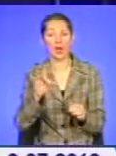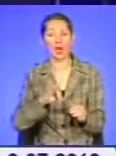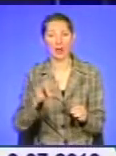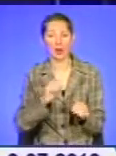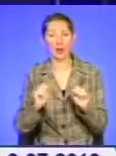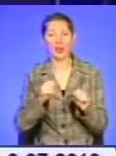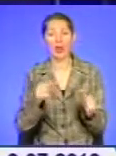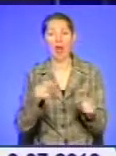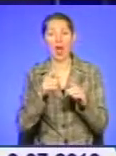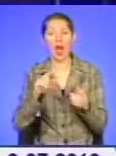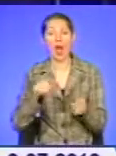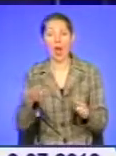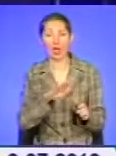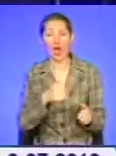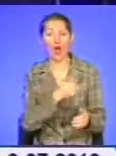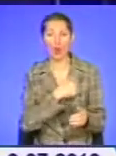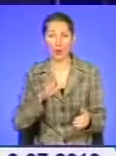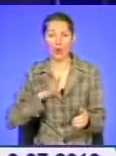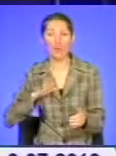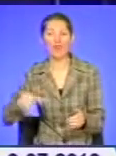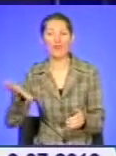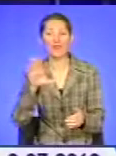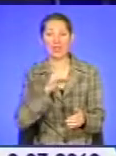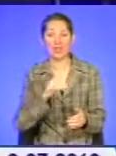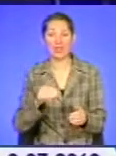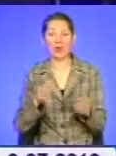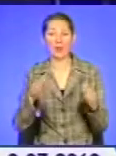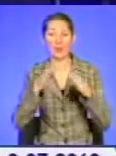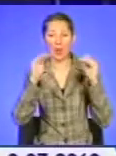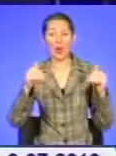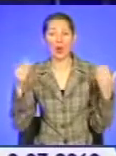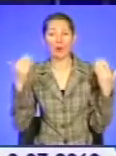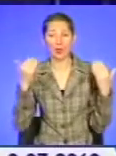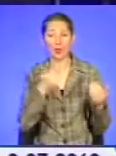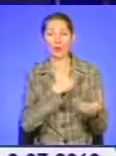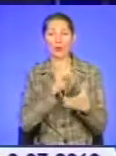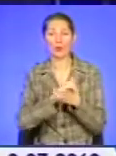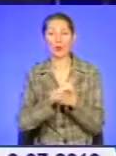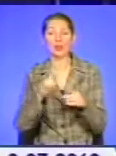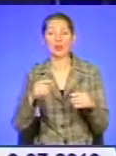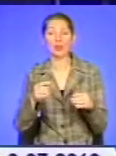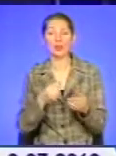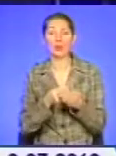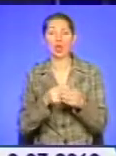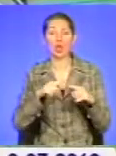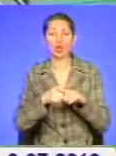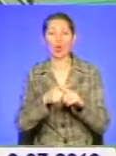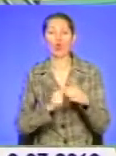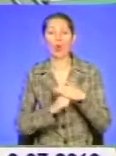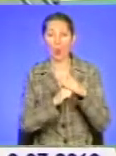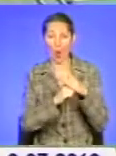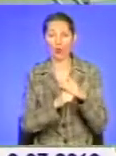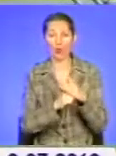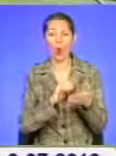таборах відпочинку Тернопільщини, ознайомитись з їхньою матеріально-технічною базою та умовами перебування дітей.